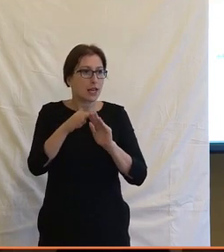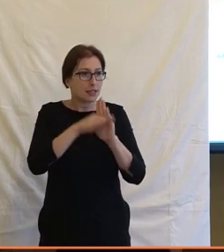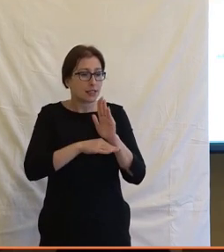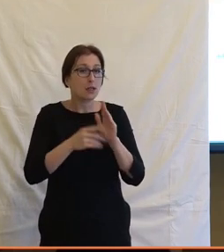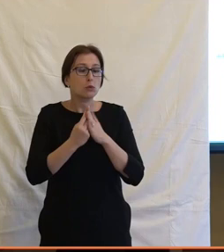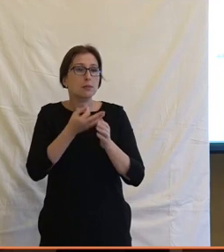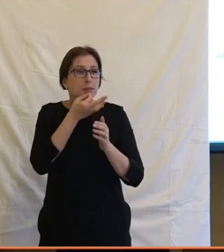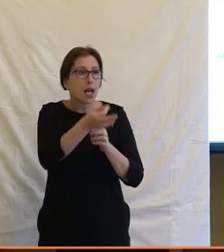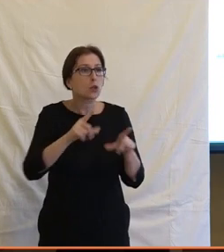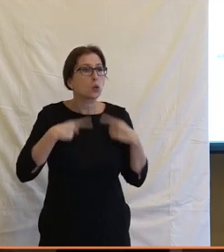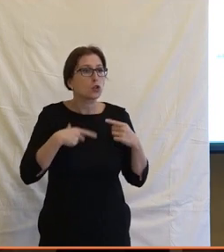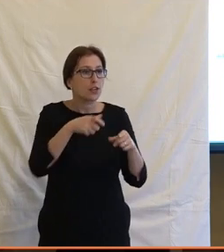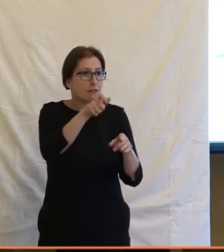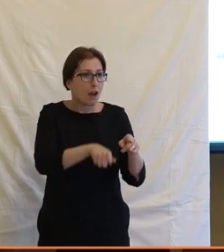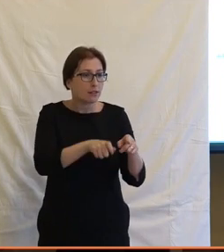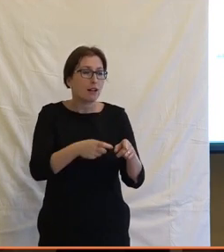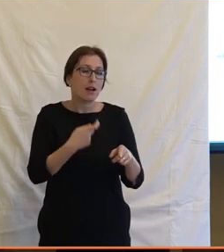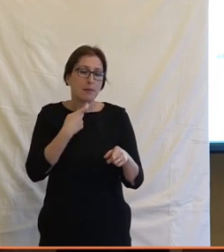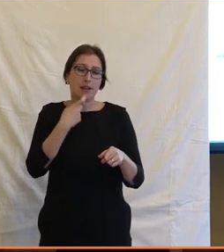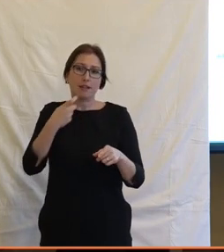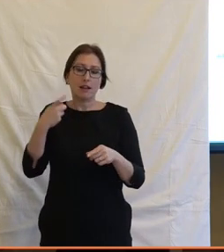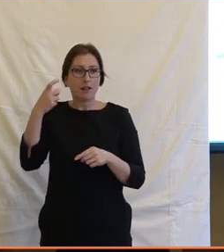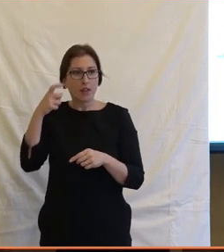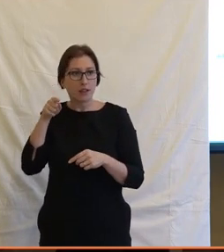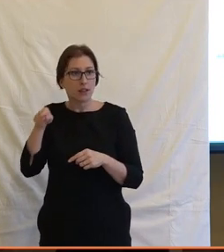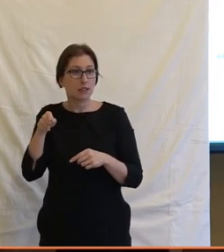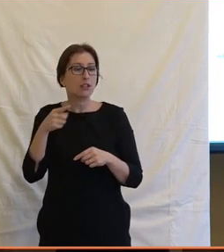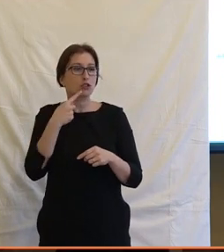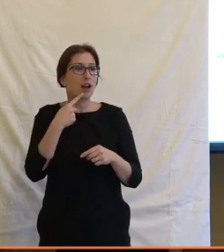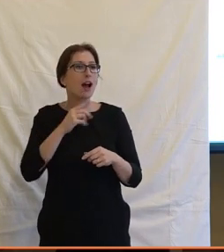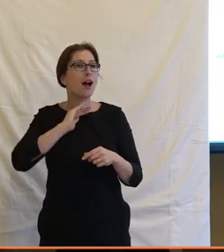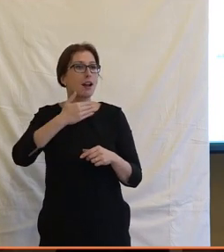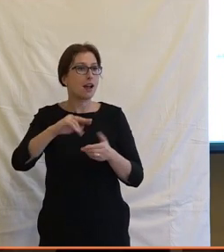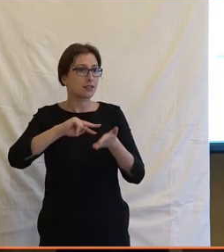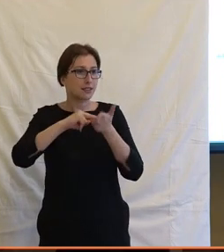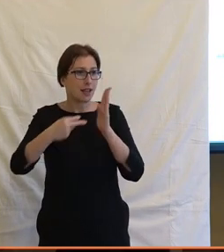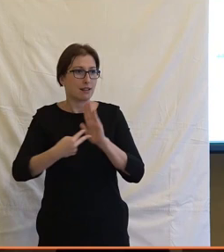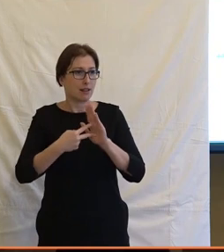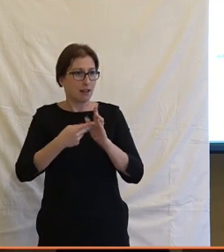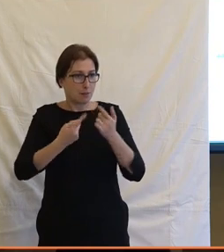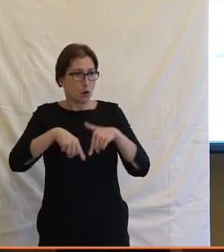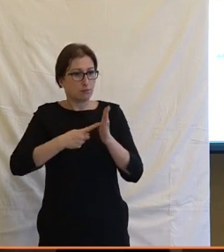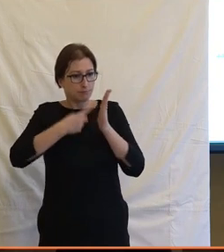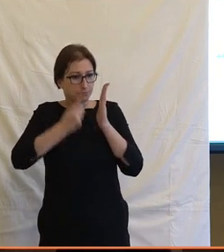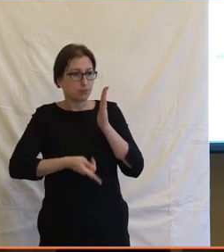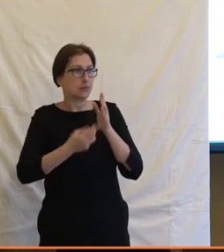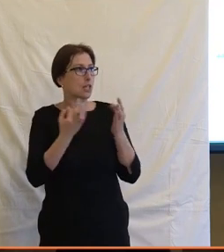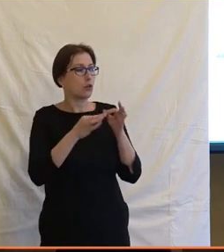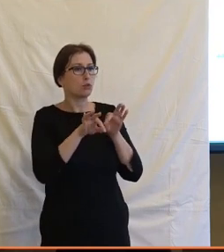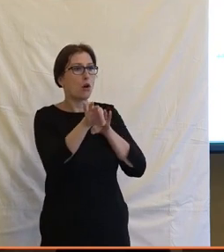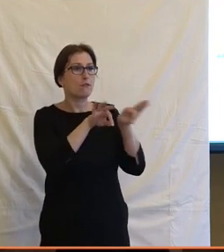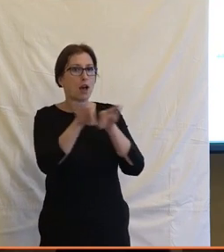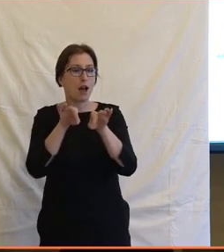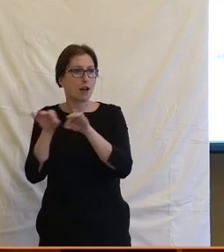vyvíjejí. Chtěla bych slyšet tvůj komentář. Říká, že hlasové technologie jsou jedny ze zanedbávaných